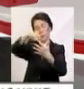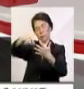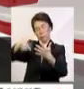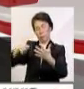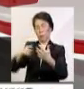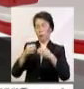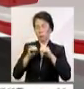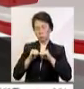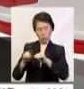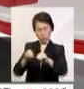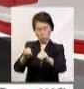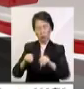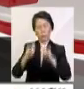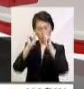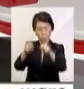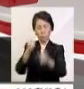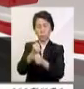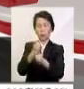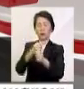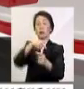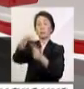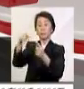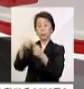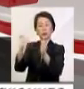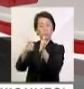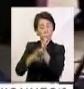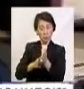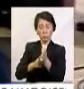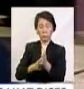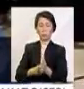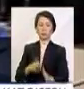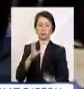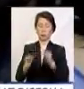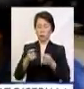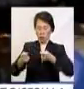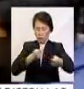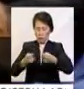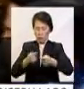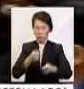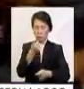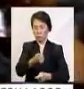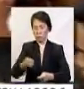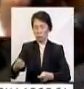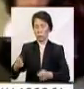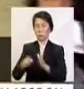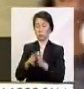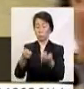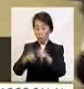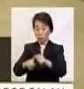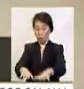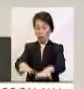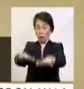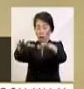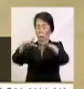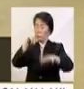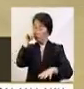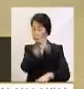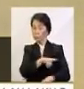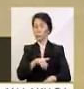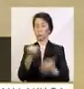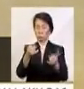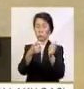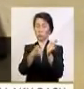menggerakkan aset masing-masing apabila diperlukan. Dan tegas beliau, pengendalian aset logistik semasa bencana amat kritikal kerana